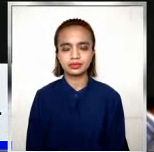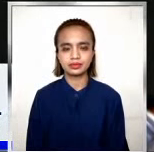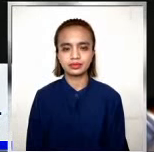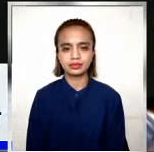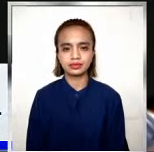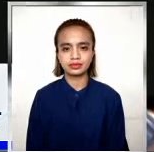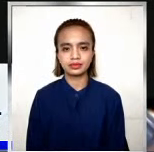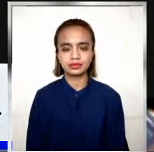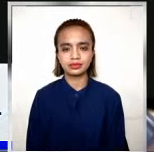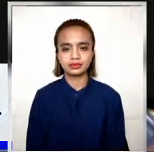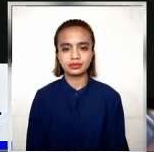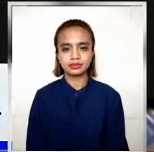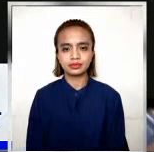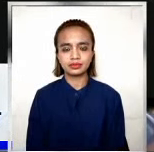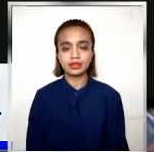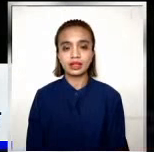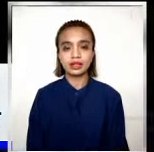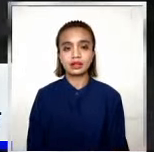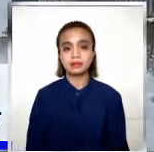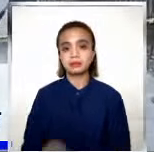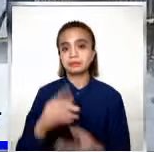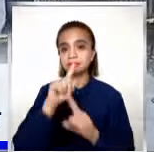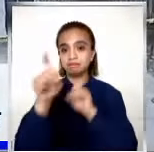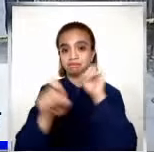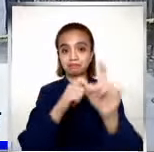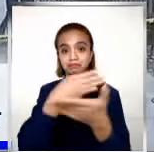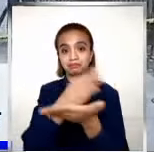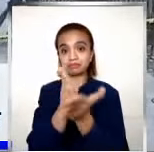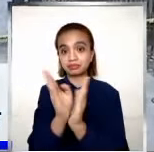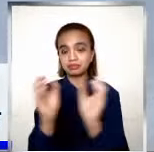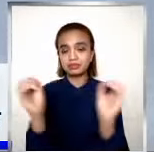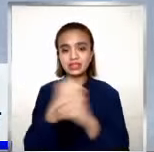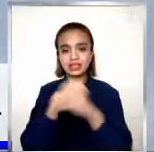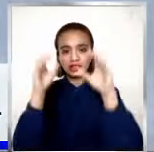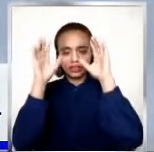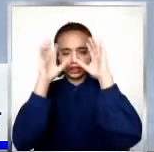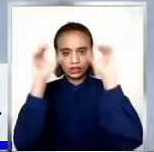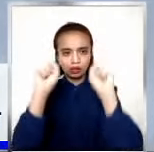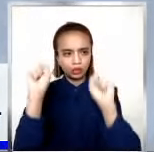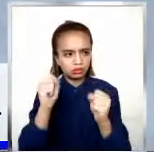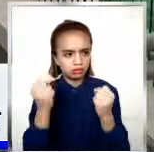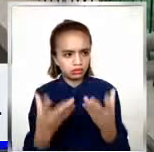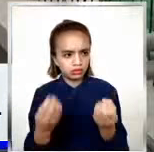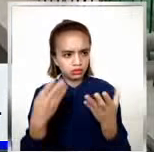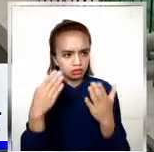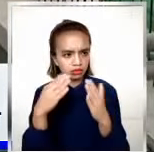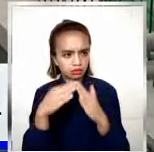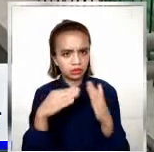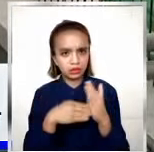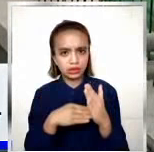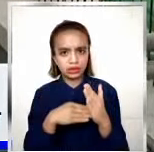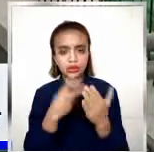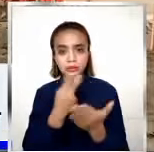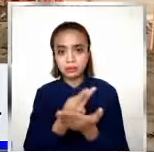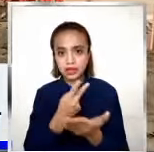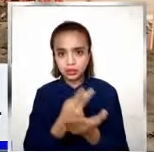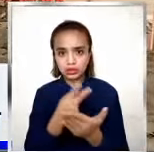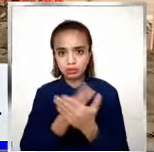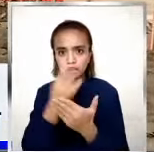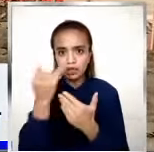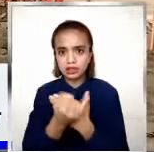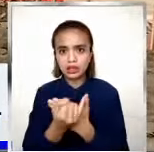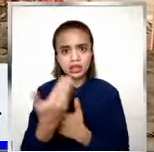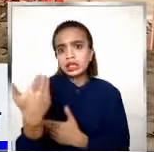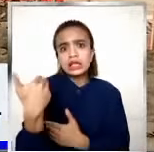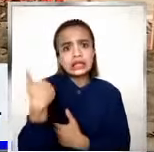Kwestiyon sa budget deliberations ng Office of the President ang bilyong-bilyong pisong halaga ng mga proyekto ng gobyerno na hindi pa rin daw nasisimulan dahil wala